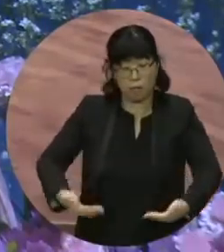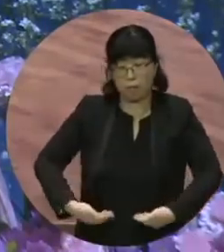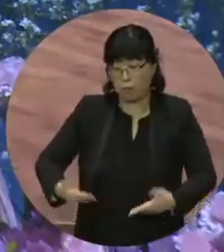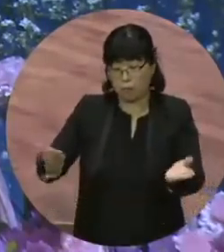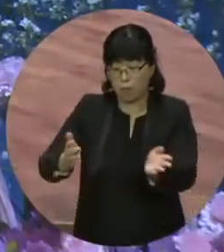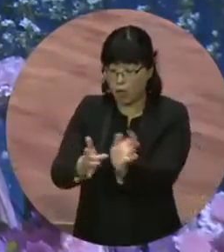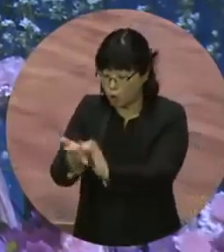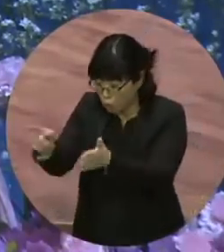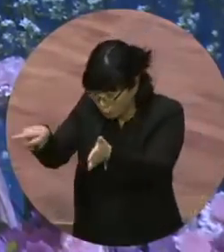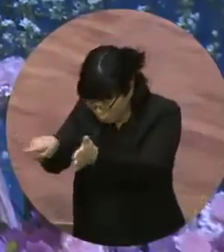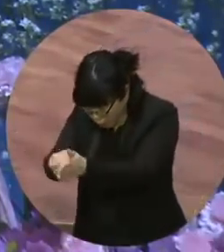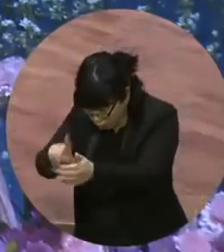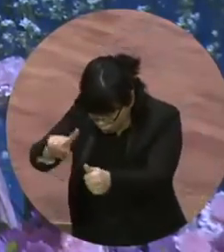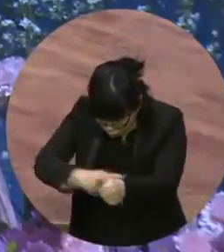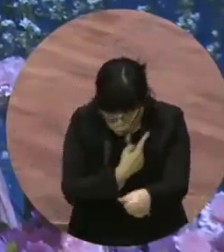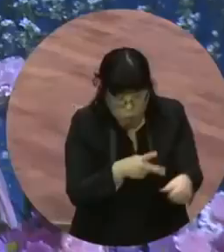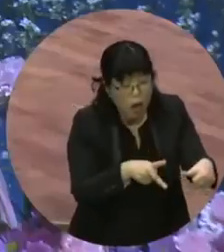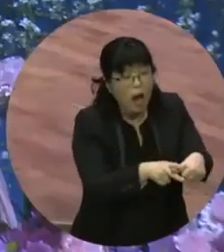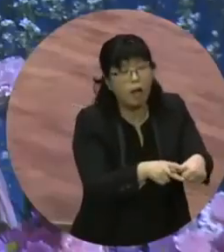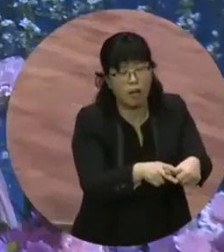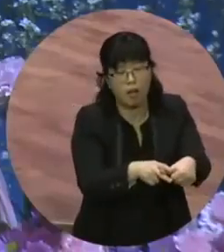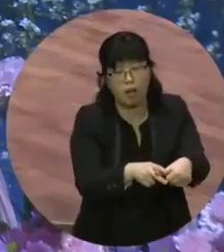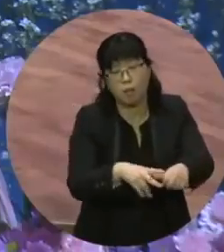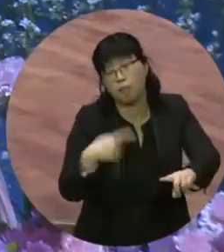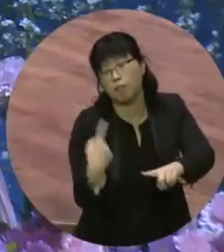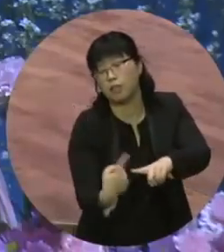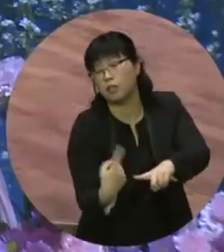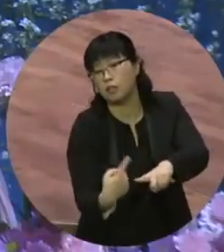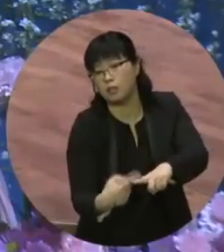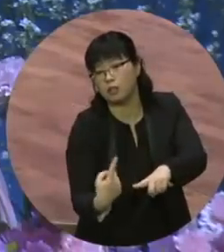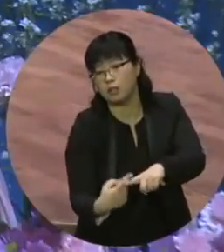뭐요, 마음의 할례를 강조한 거예요. 마음의 할례.